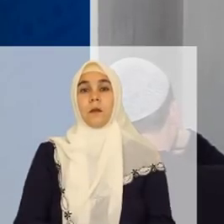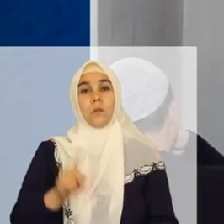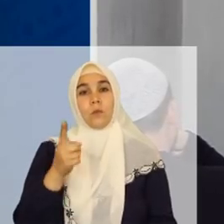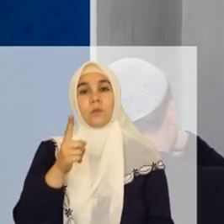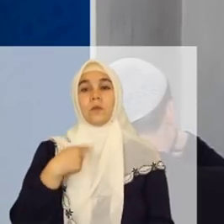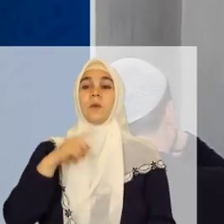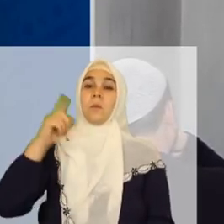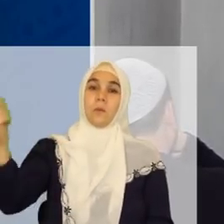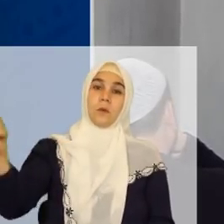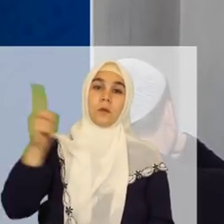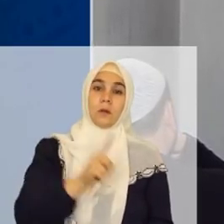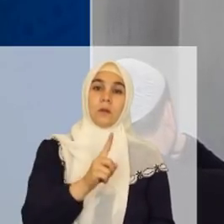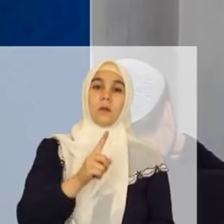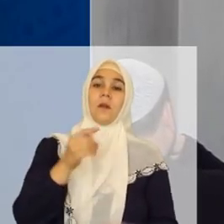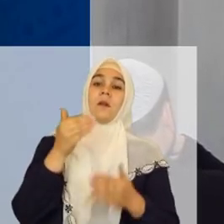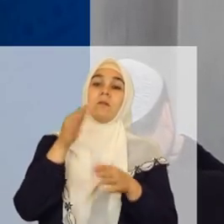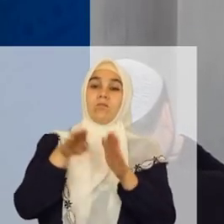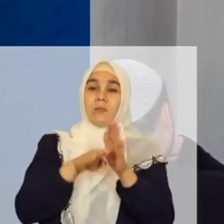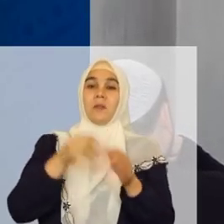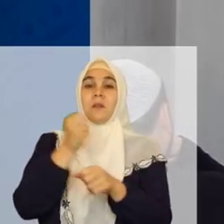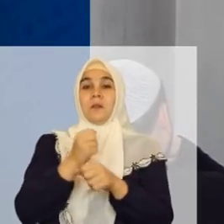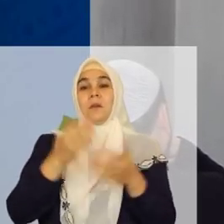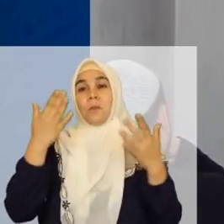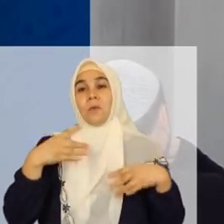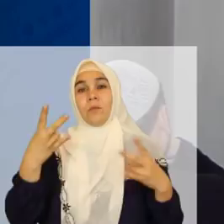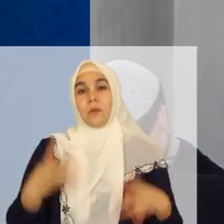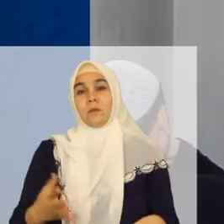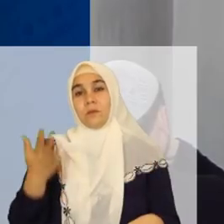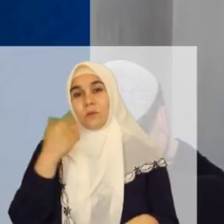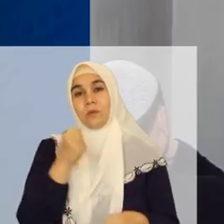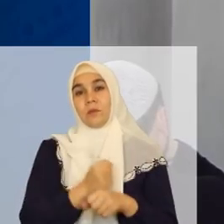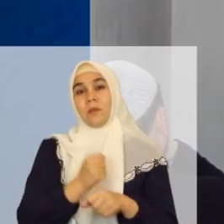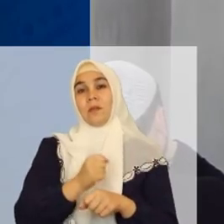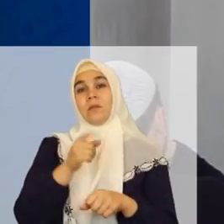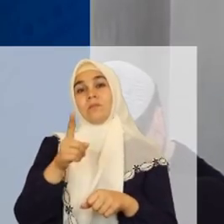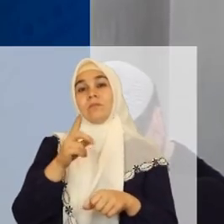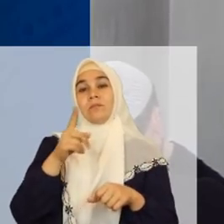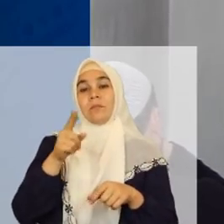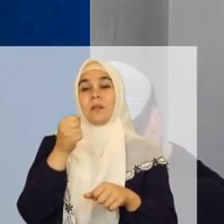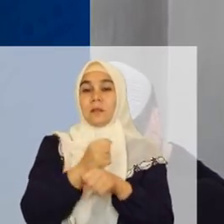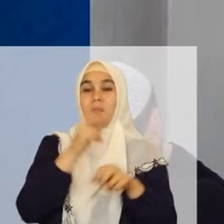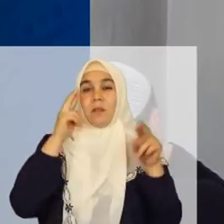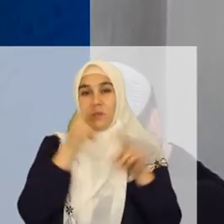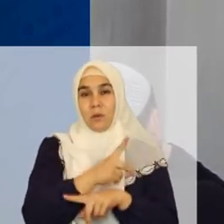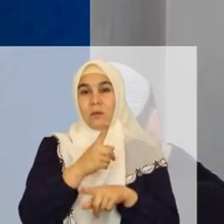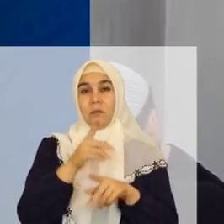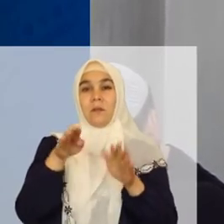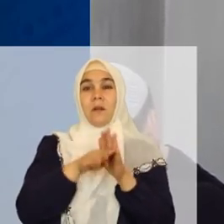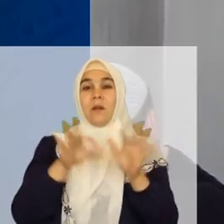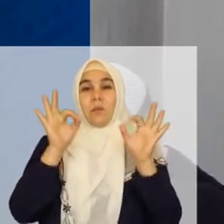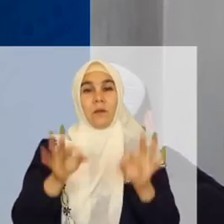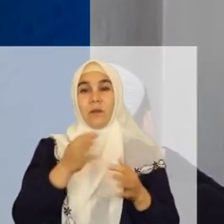Bo'lmasa boradi, keladi, farz tark qiladi, vojib tark qiladi. Ibodati nuqsonga uchragan, o'rnida